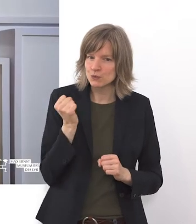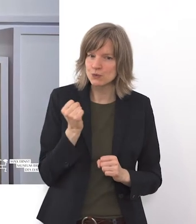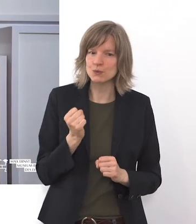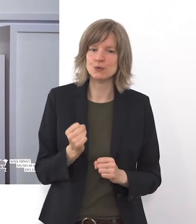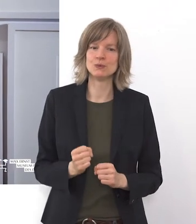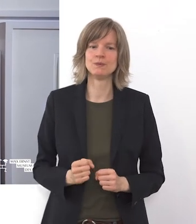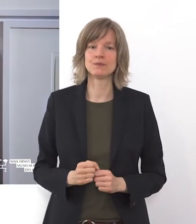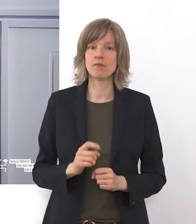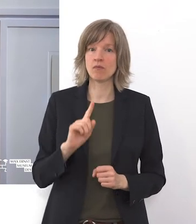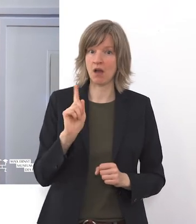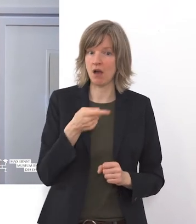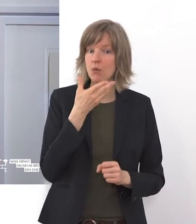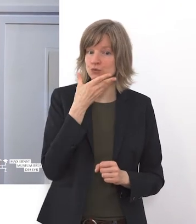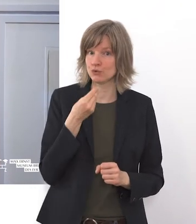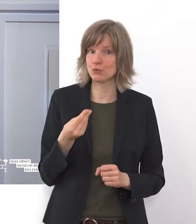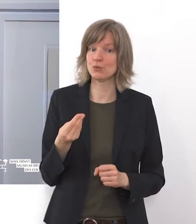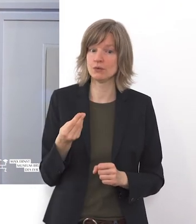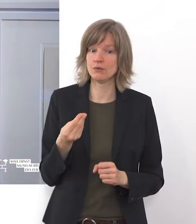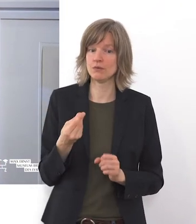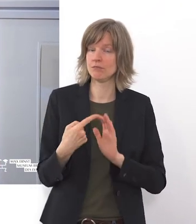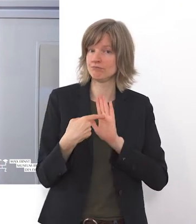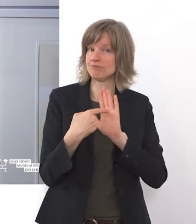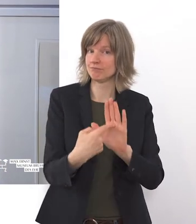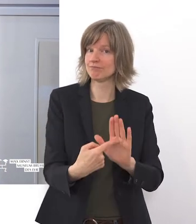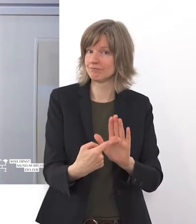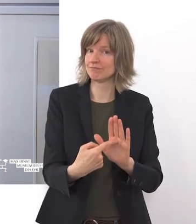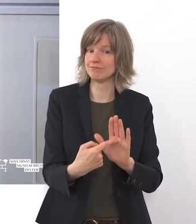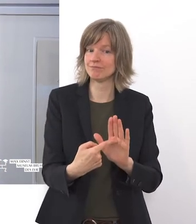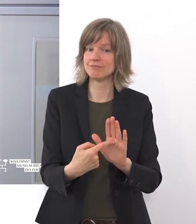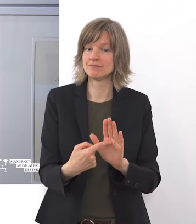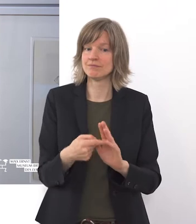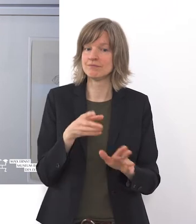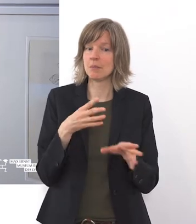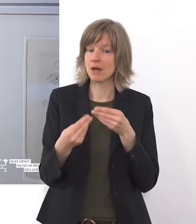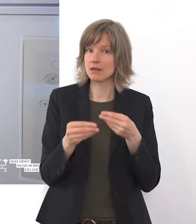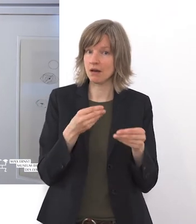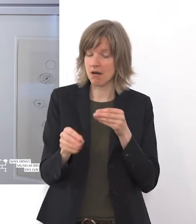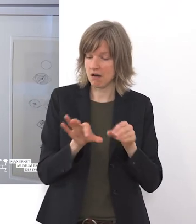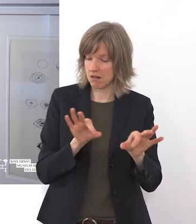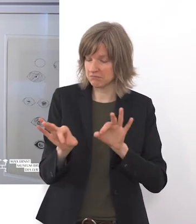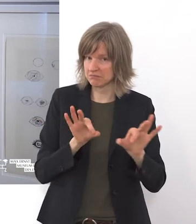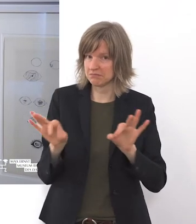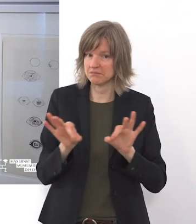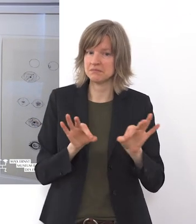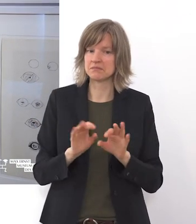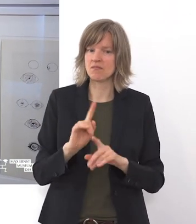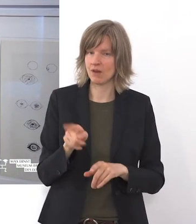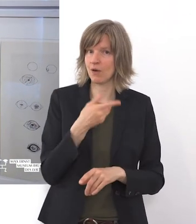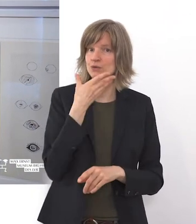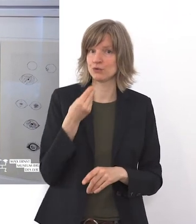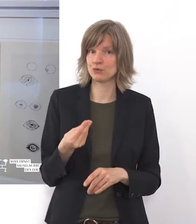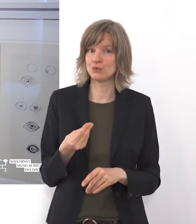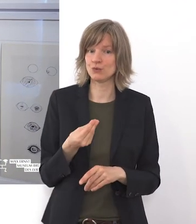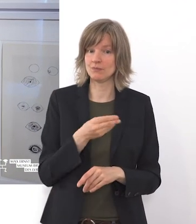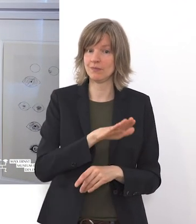Hier ein sehr schönes Werk, wo wir erkennen können, auch mit welchen Materialien Max Ernst gearbeitet hat. Es ist übrigens immer sehr schön, auch